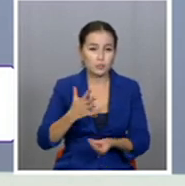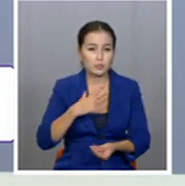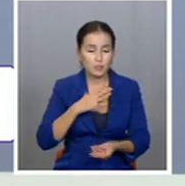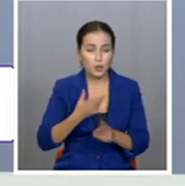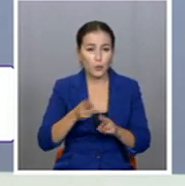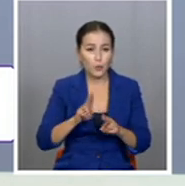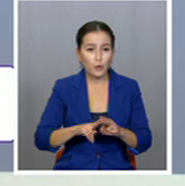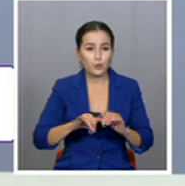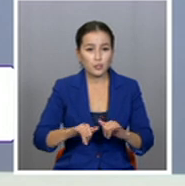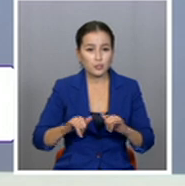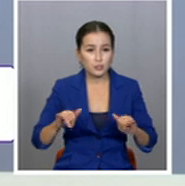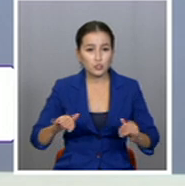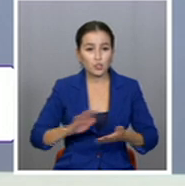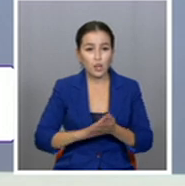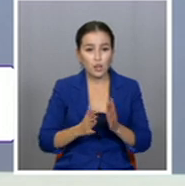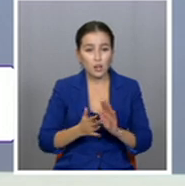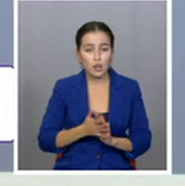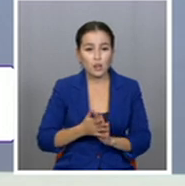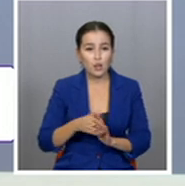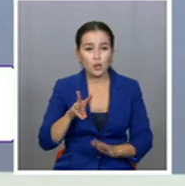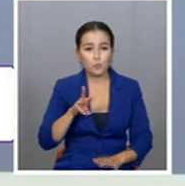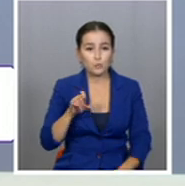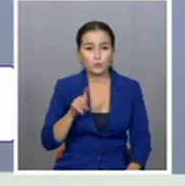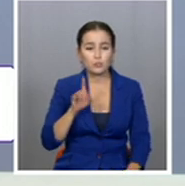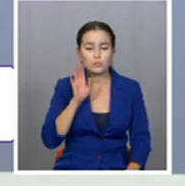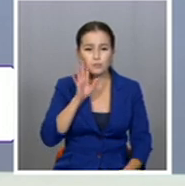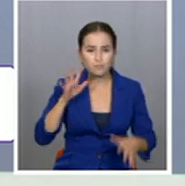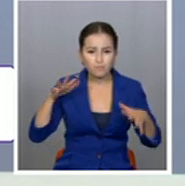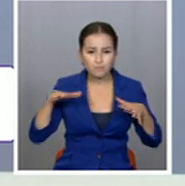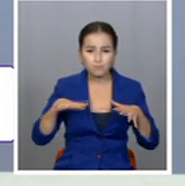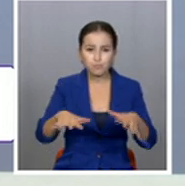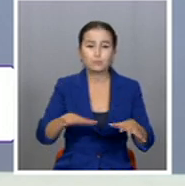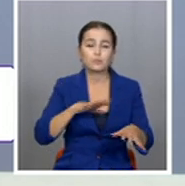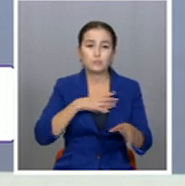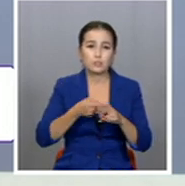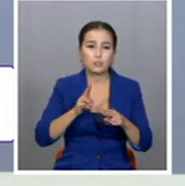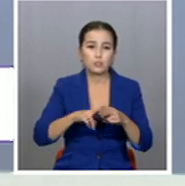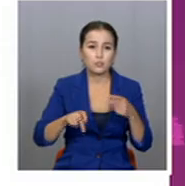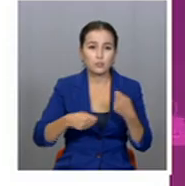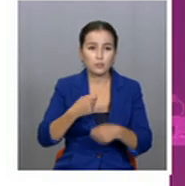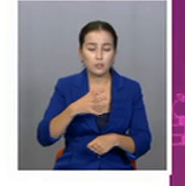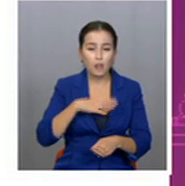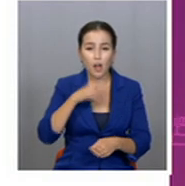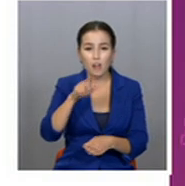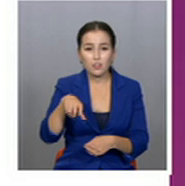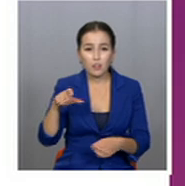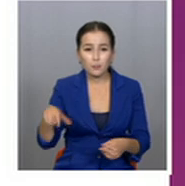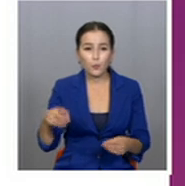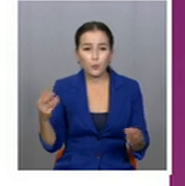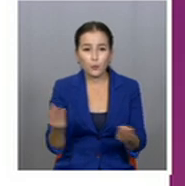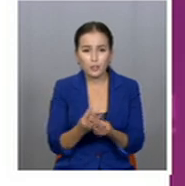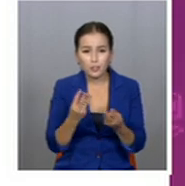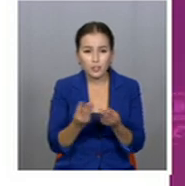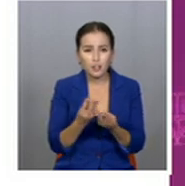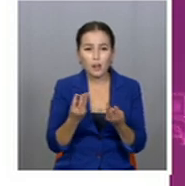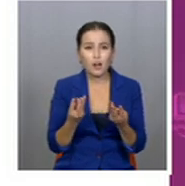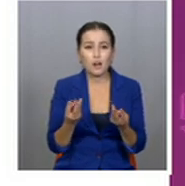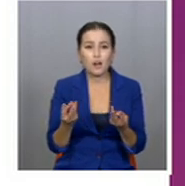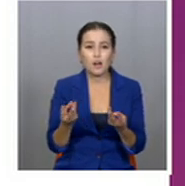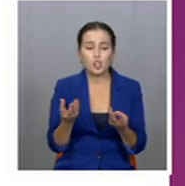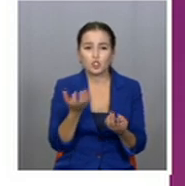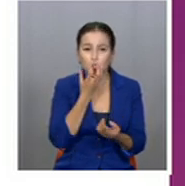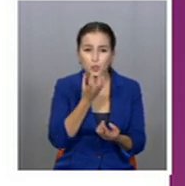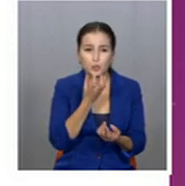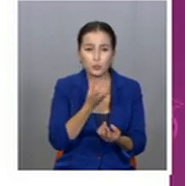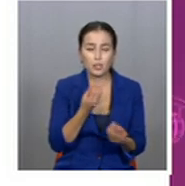жүйені мұз басу дәуірі бұзды. Міне адамдарға отқа деген, жылуға деген,